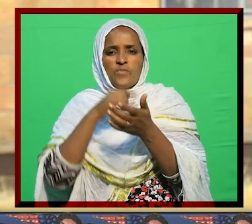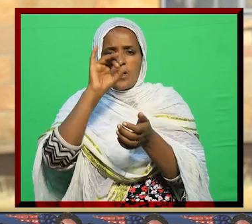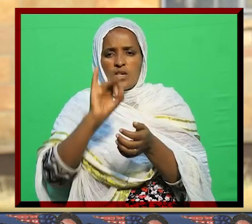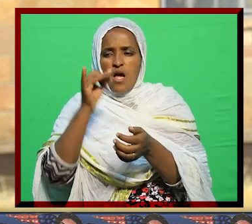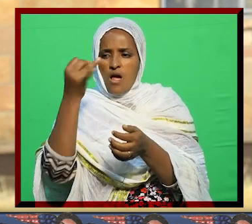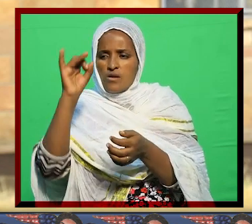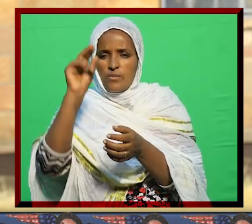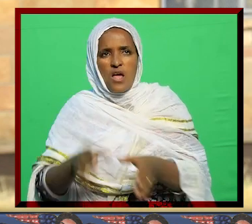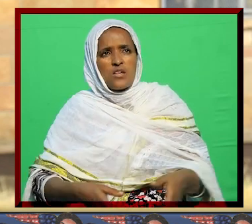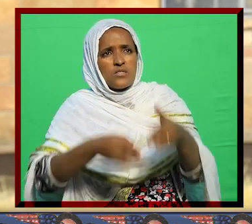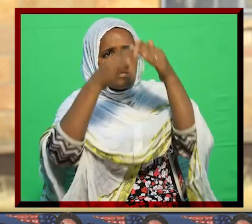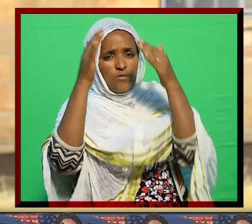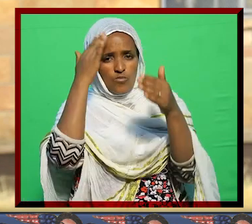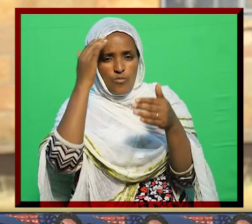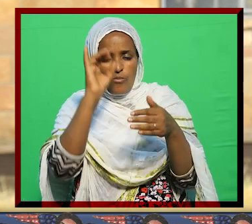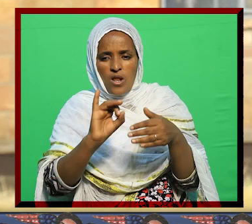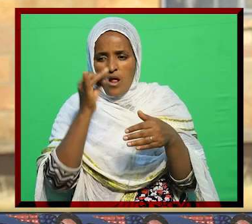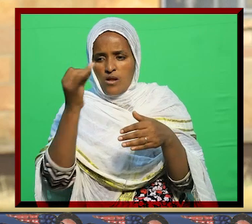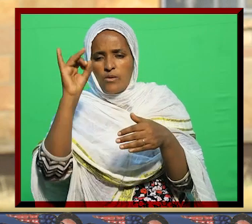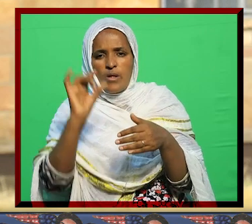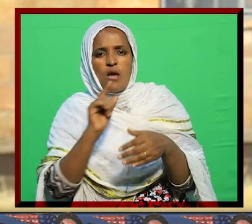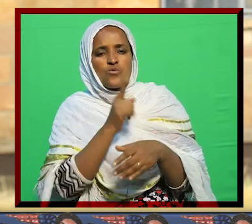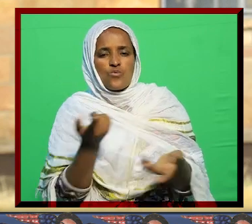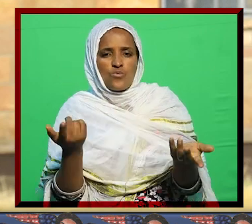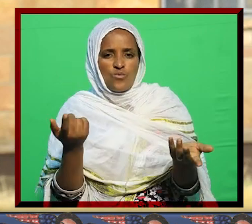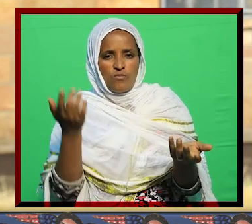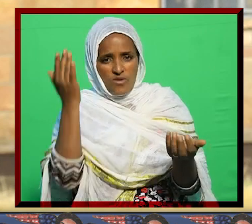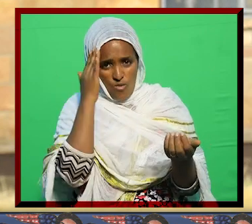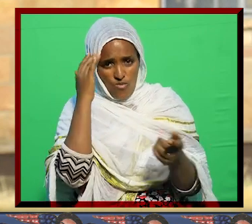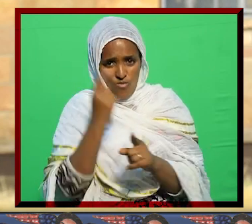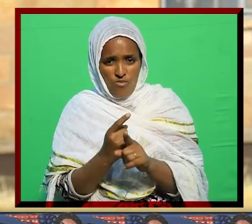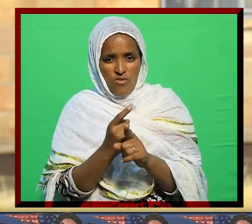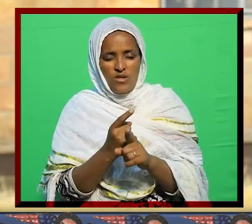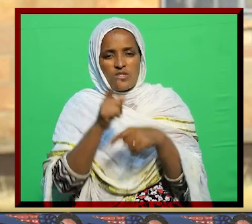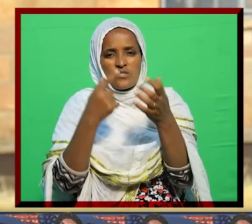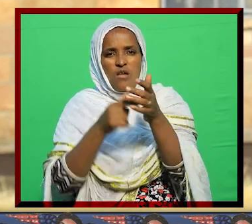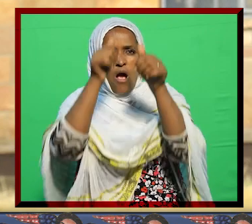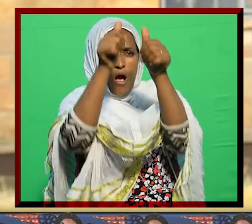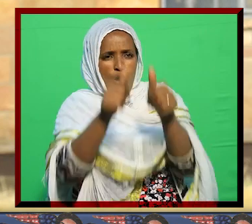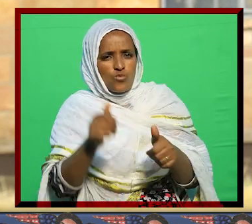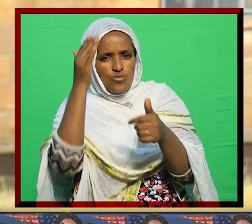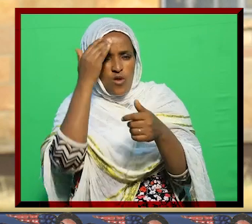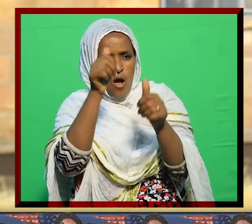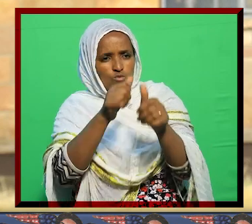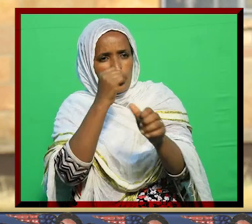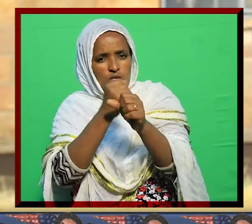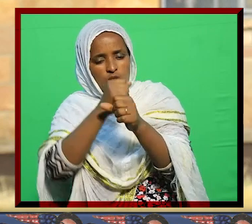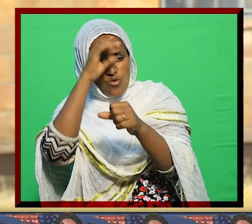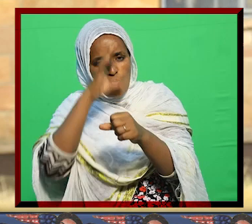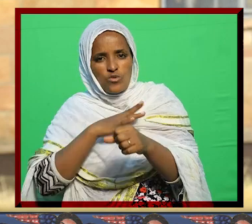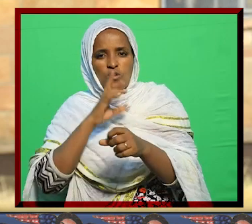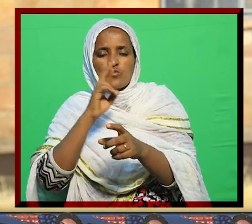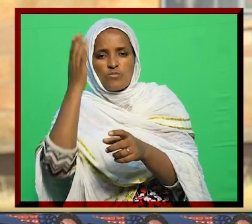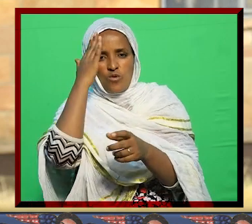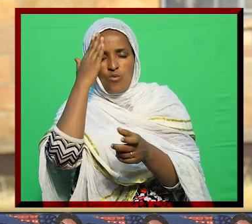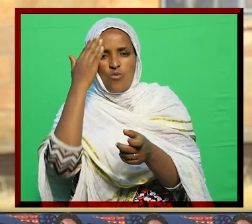የምናውቀው የላሊበላን ህንጻ እኮ የምናውቀው በላሊበላ እኮ ነው፣ በላሊበላ ነው የምናውቀው። እና አክሱም ብናውቀው እኮ በአክሱም በሰሩ ሰዎች ነው